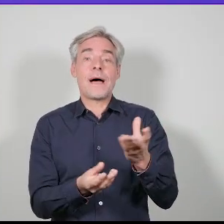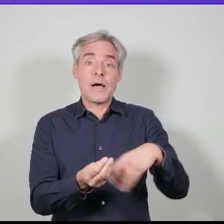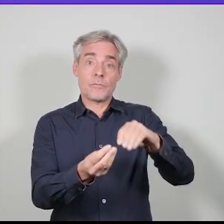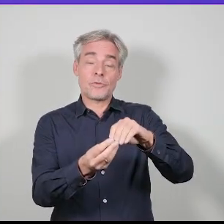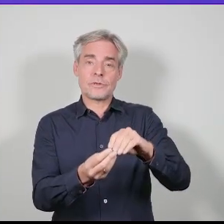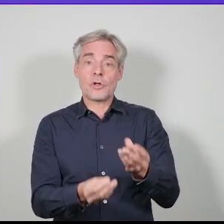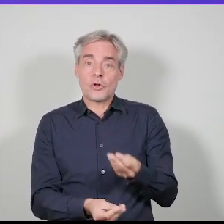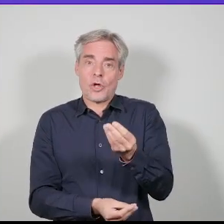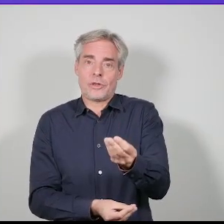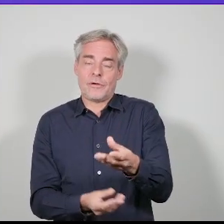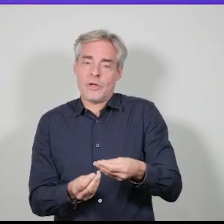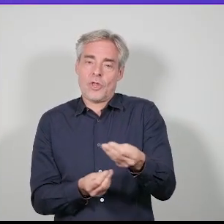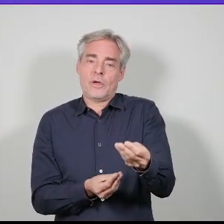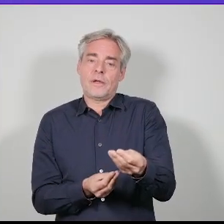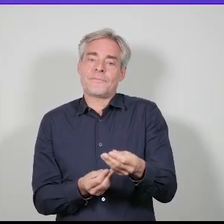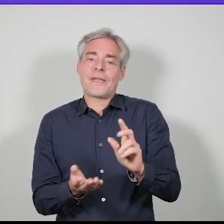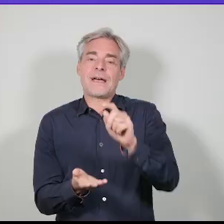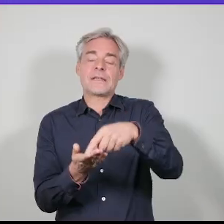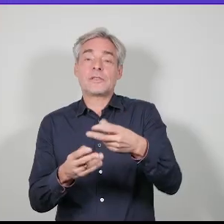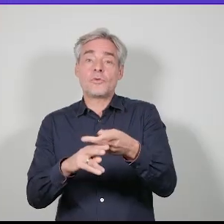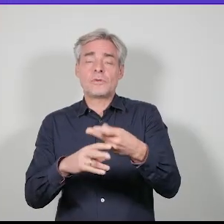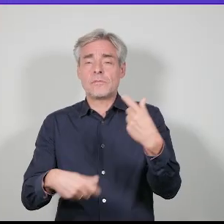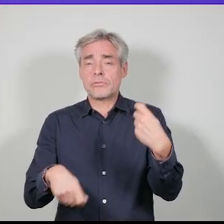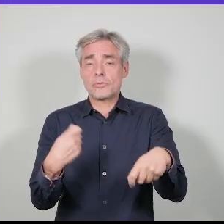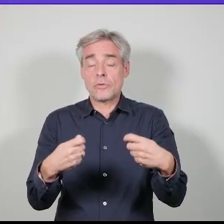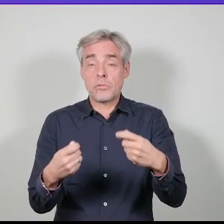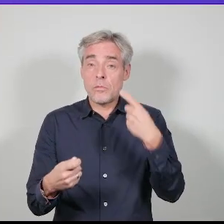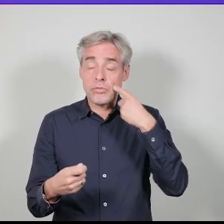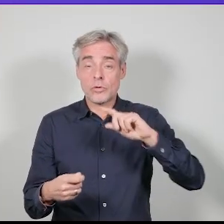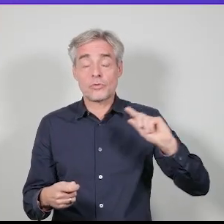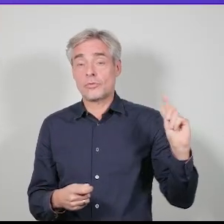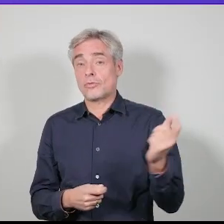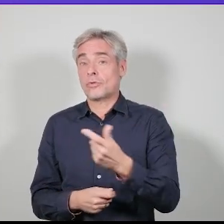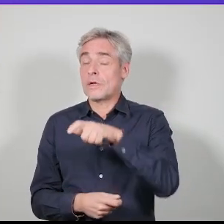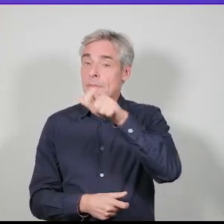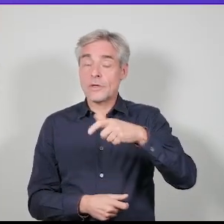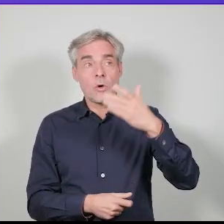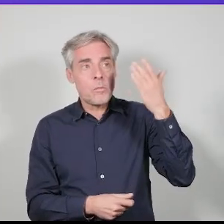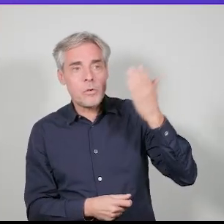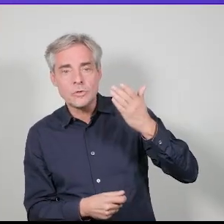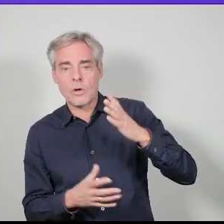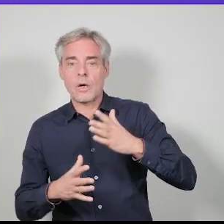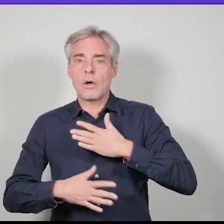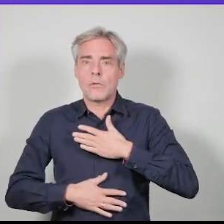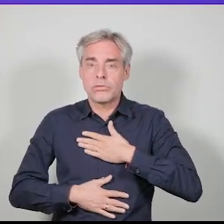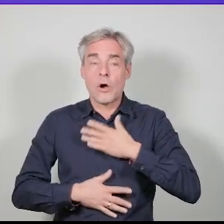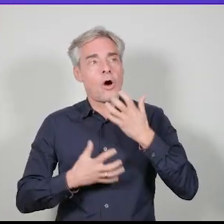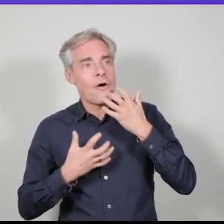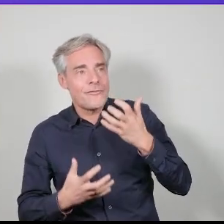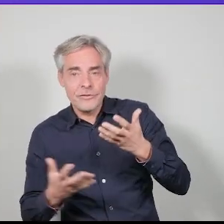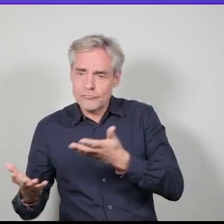vraiment un lieu outil, pâte à modeler, à destination de ceux qui en ont besoin, qui en ont